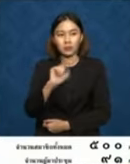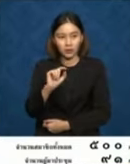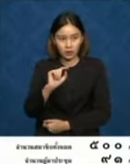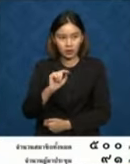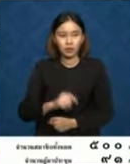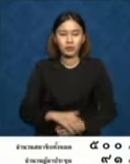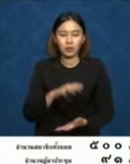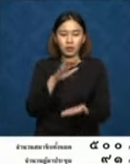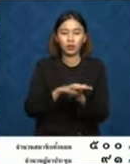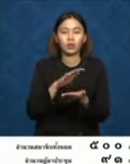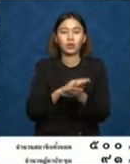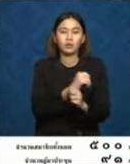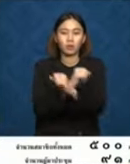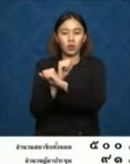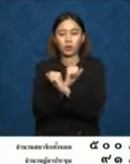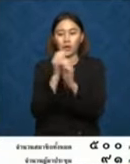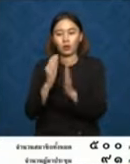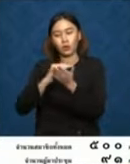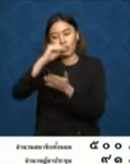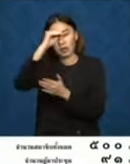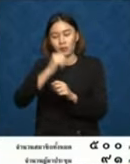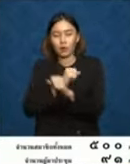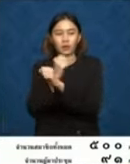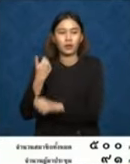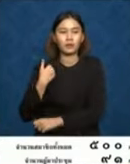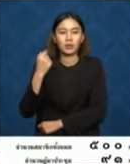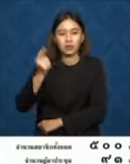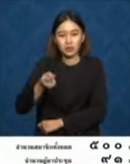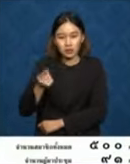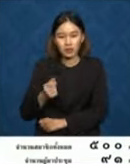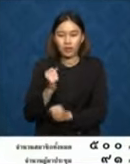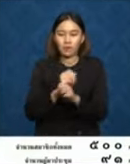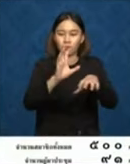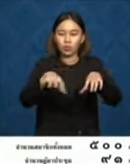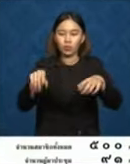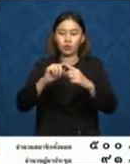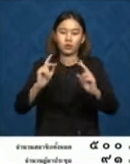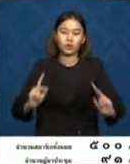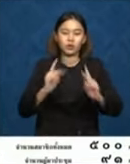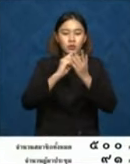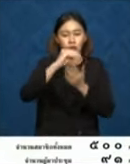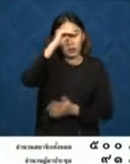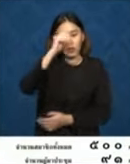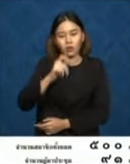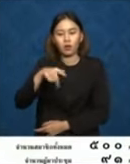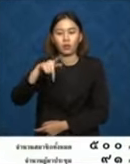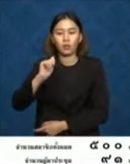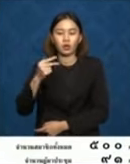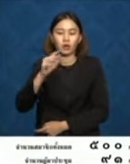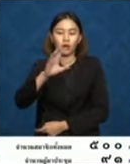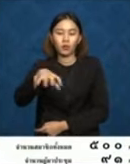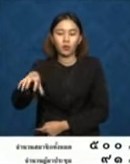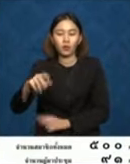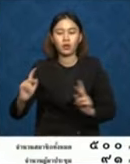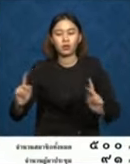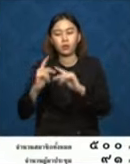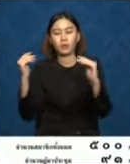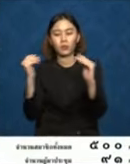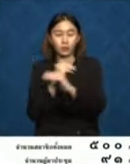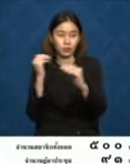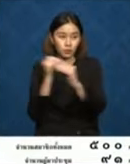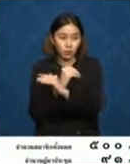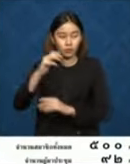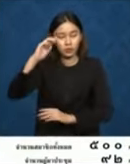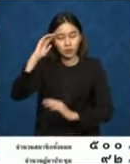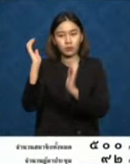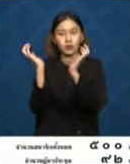สร้างโรงเรียนปลอดภัยหรือนักเรียนปลอดภัยให้เกิดขึ้นจริงอยากให้ทุกหน่วยงานทั้งกระทรวงศึกษาธิการองค์กรปกครองส่วนท้องถิ่นกระทรวงคมนาคมต